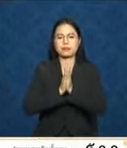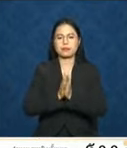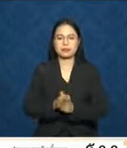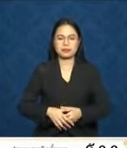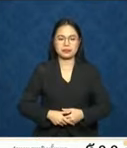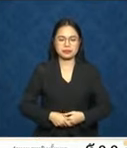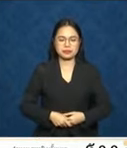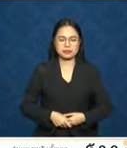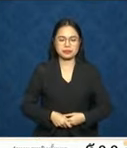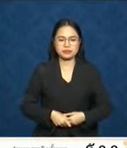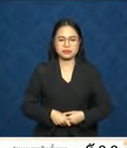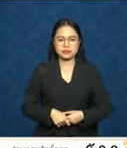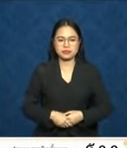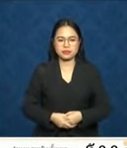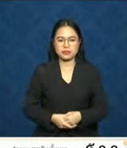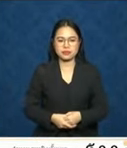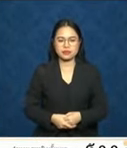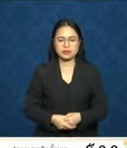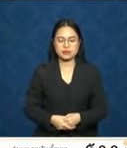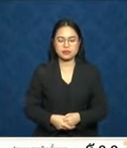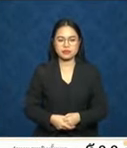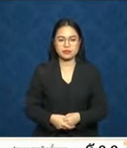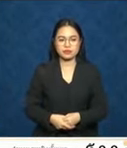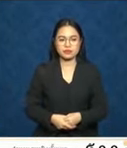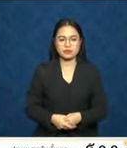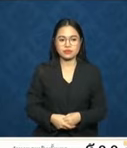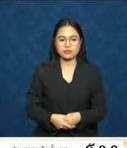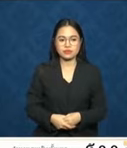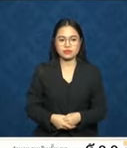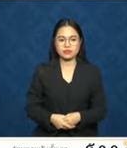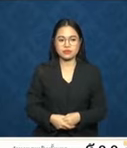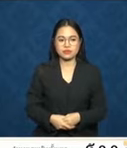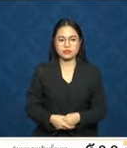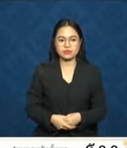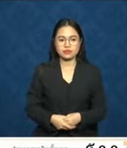ครับต่อไปขอเชิญคุณตลอมพงศ์หลีกไปครับ